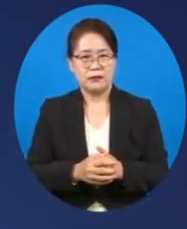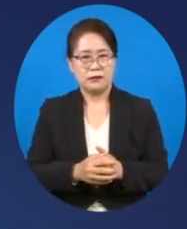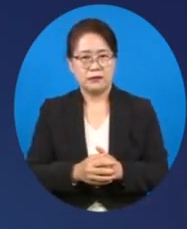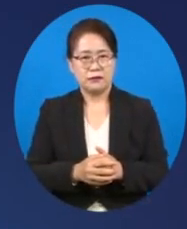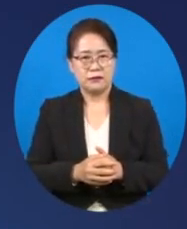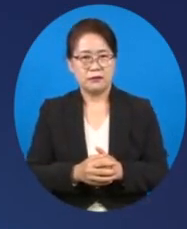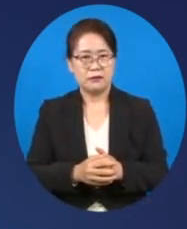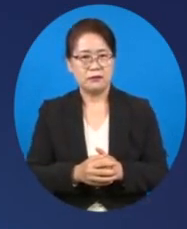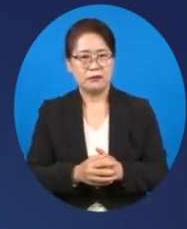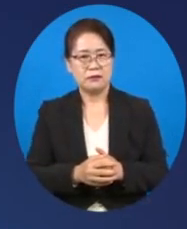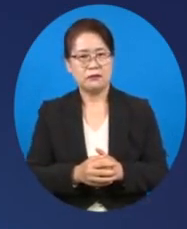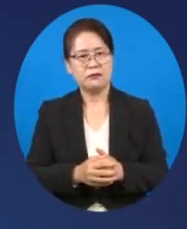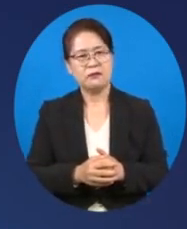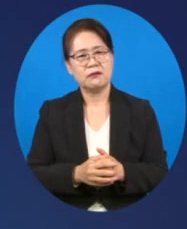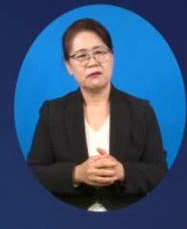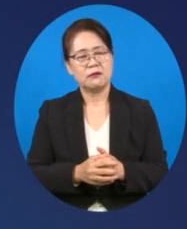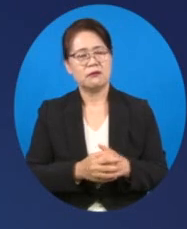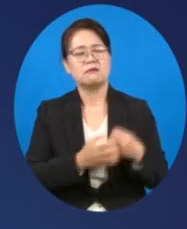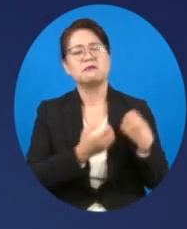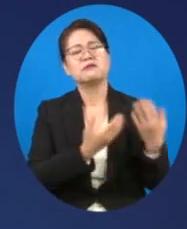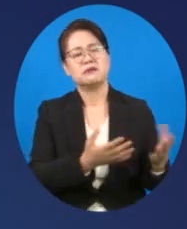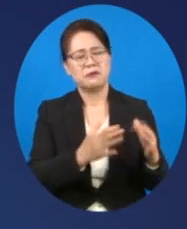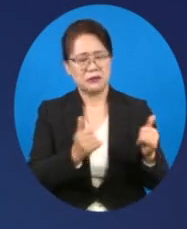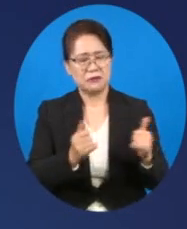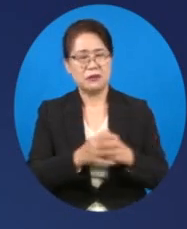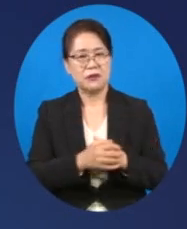그런데 그대로 두는 사람들이 너무나 많습니다